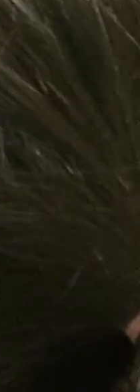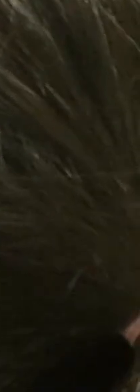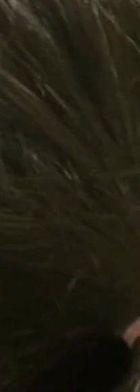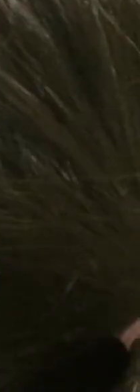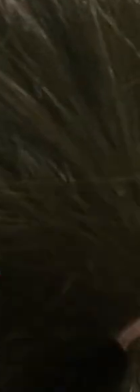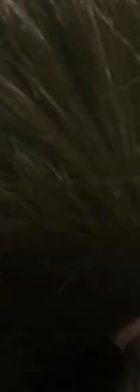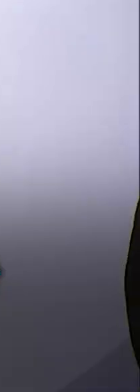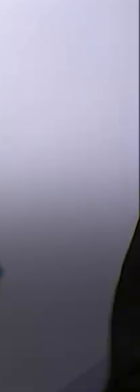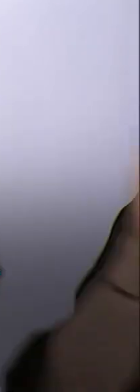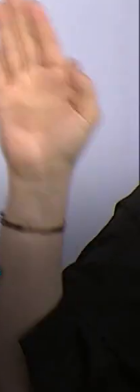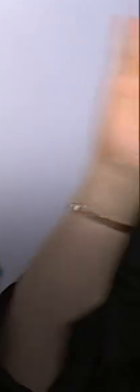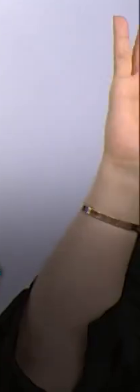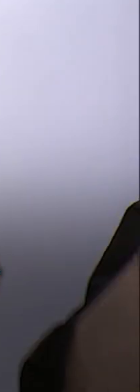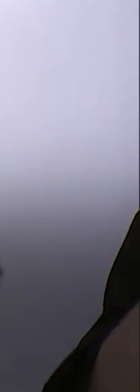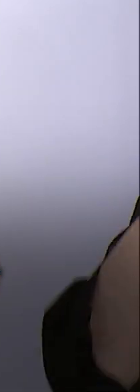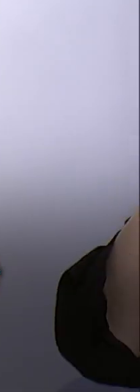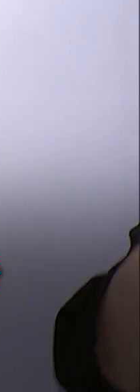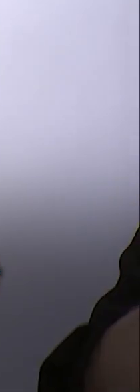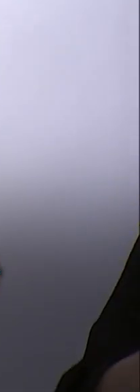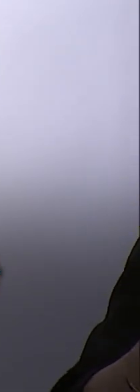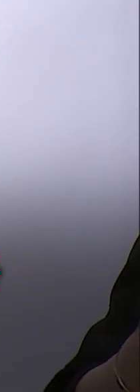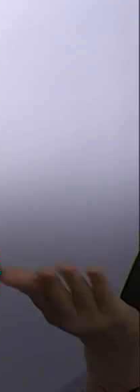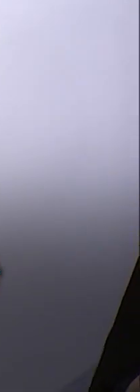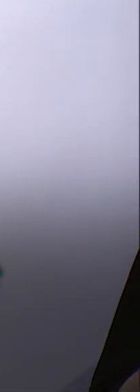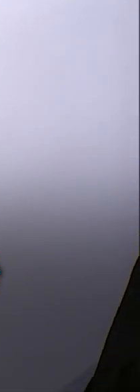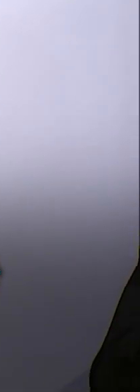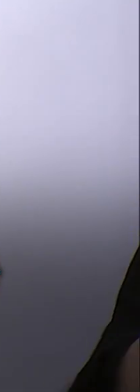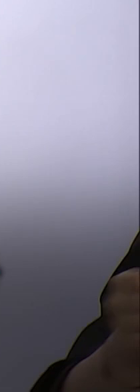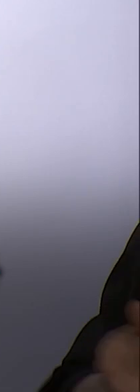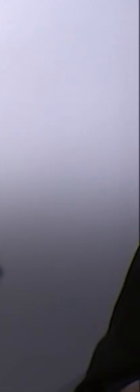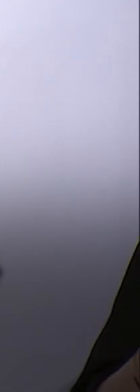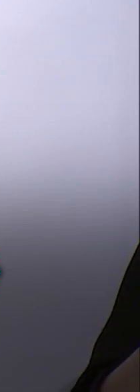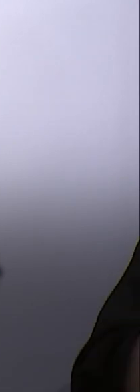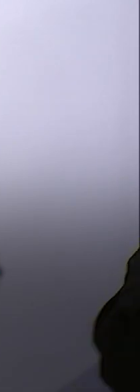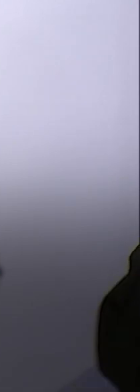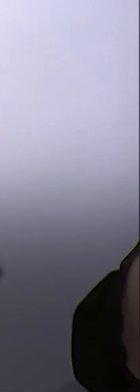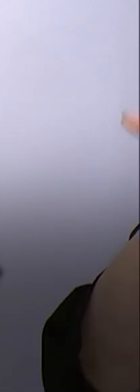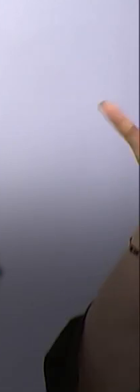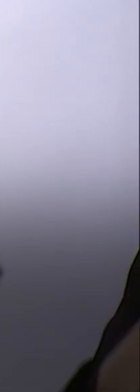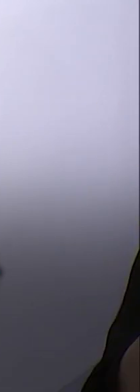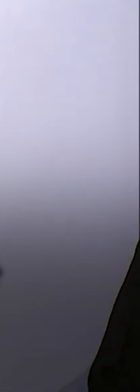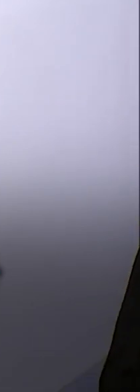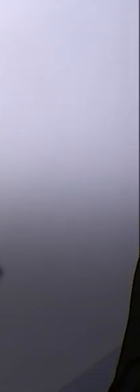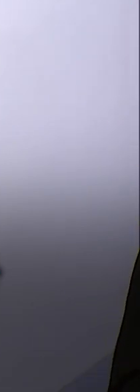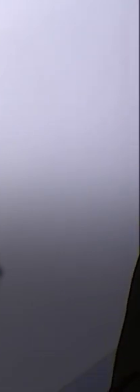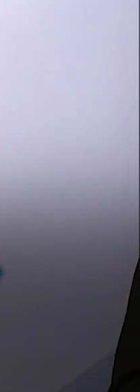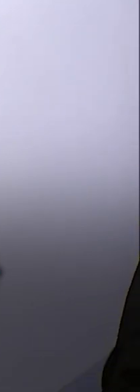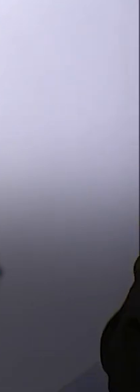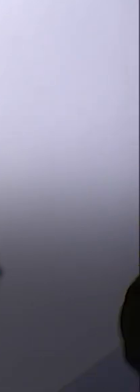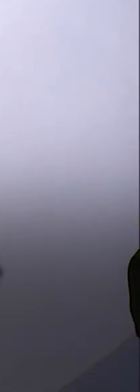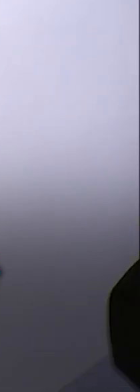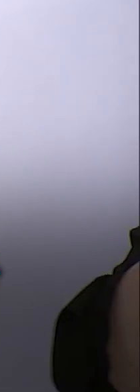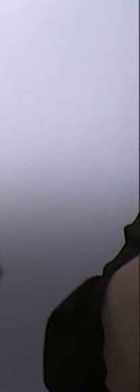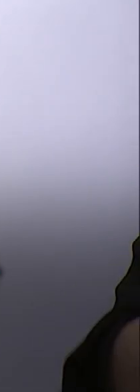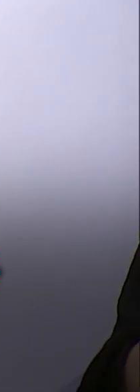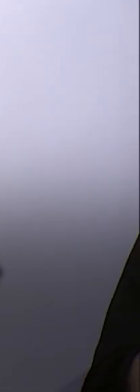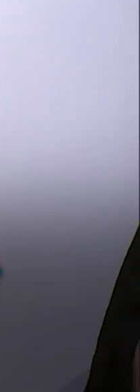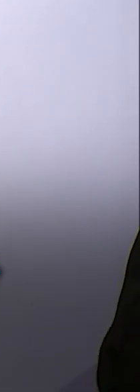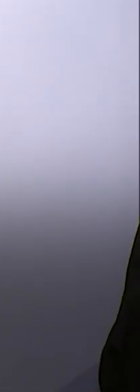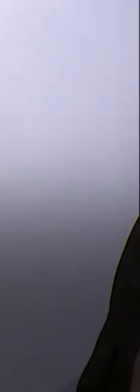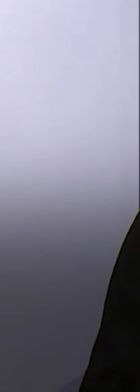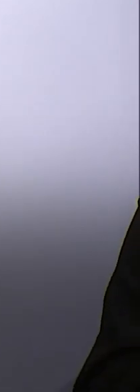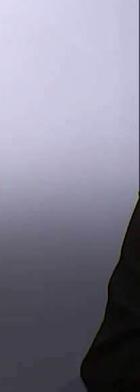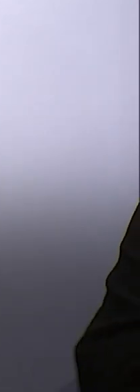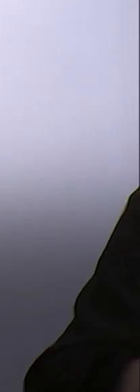주력합니다. 진로와 적성에 맞는 다양한 과목을 선택하여 이수할 수 있도록 온라인 학교를 운영하는